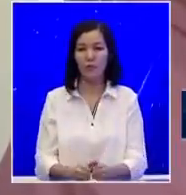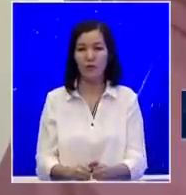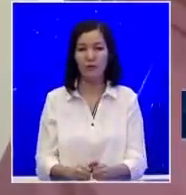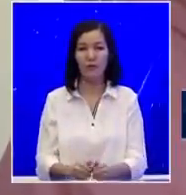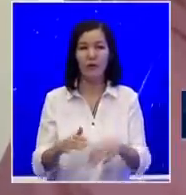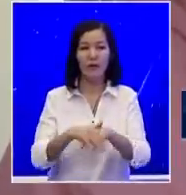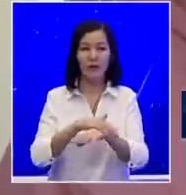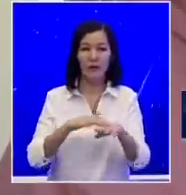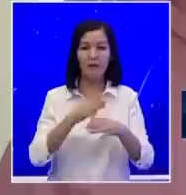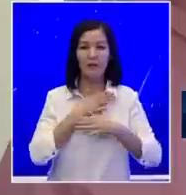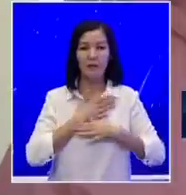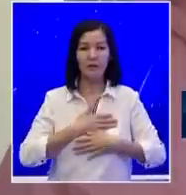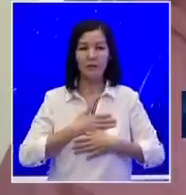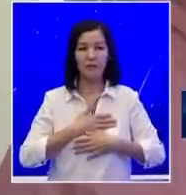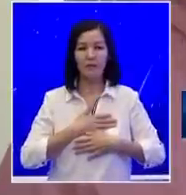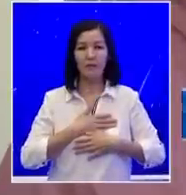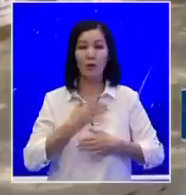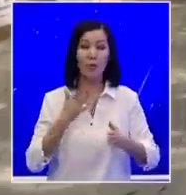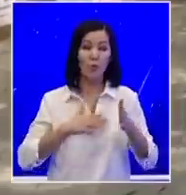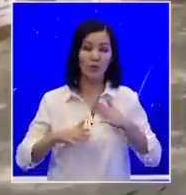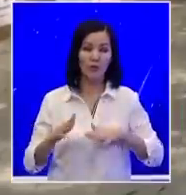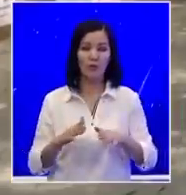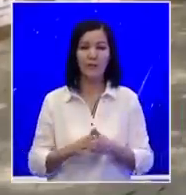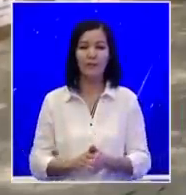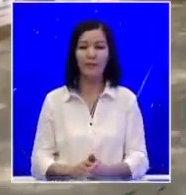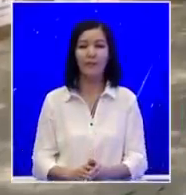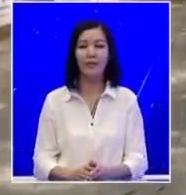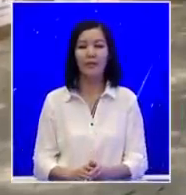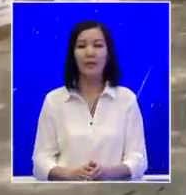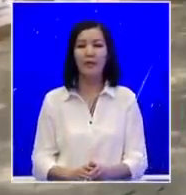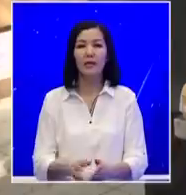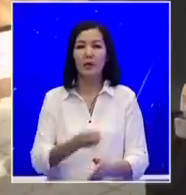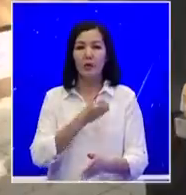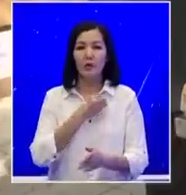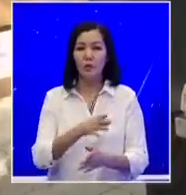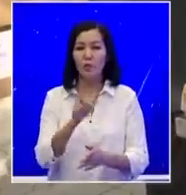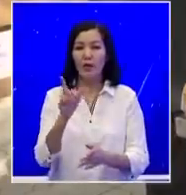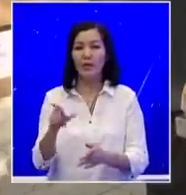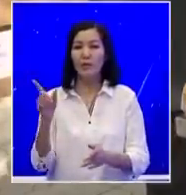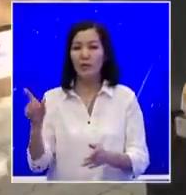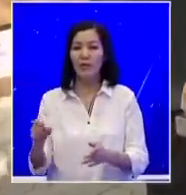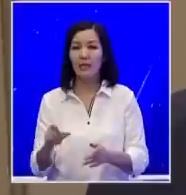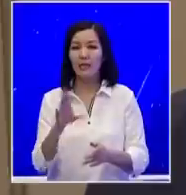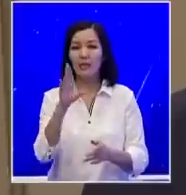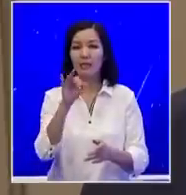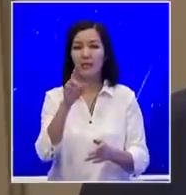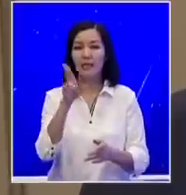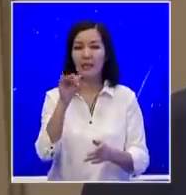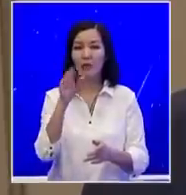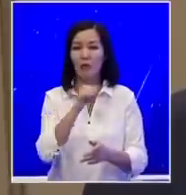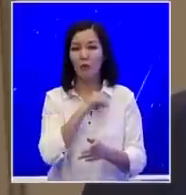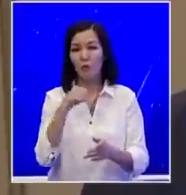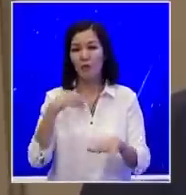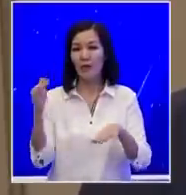Халықтың да несі көңілінен шығып жатырмыз. Олар да қуанышты. Тәңірдің дәулетін өле жегенше бөле жеу Сыдық Дәулетовтің қашанғы